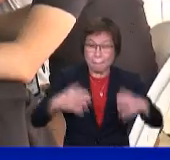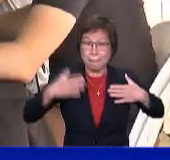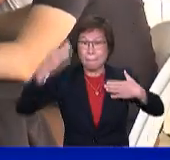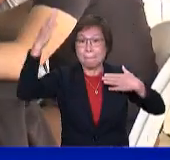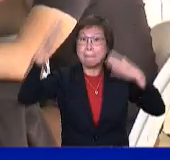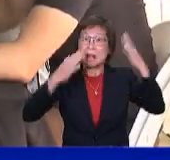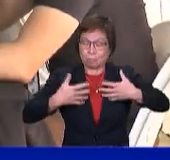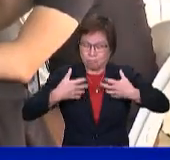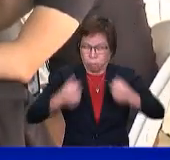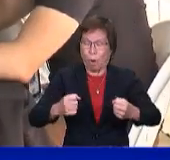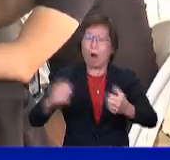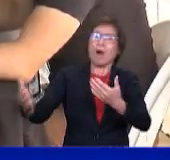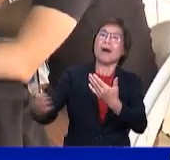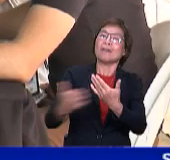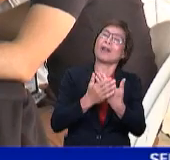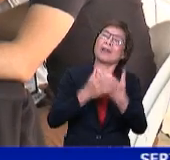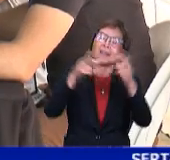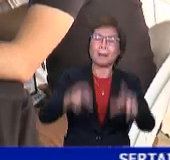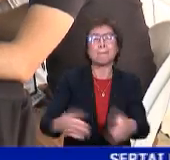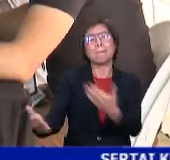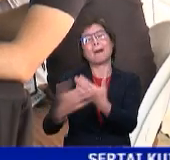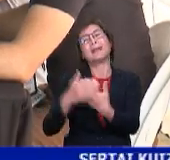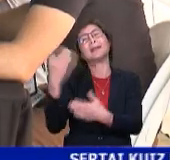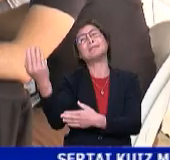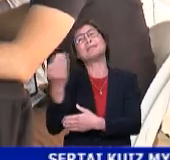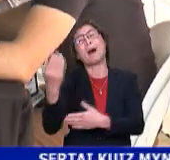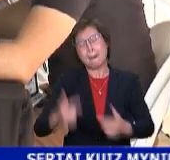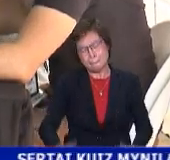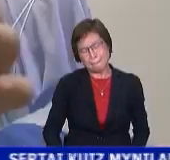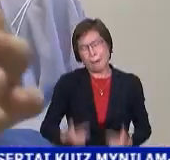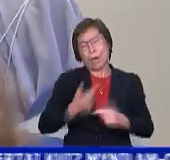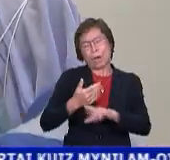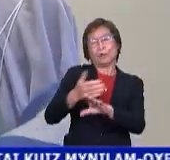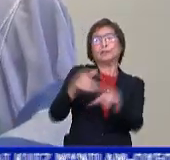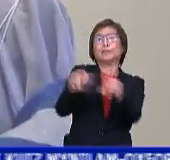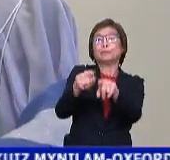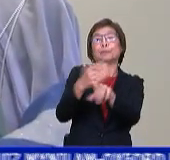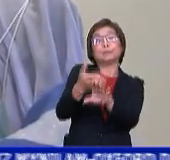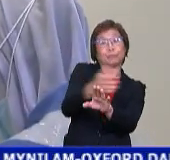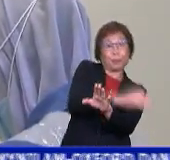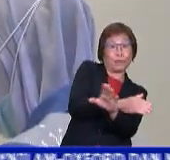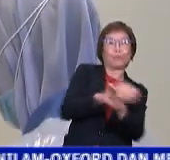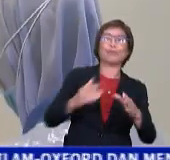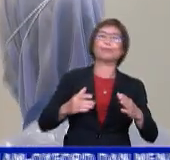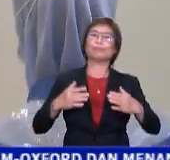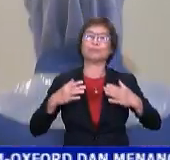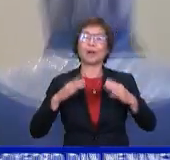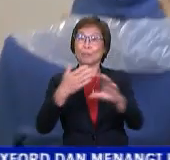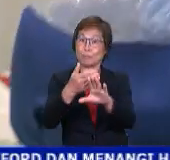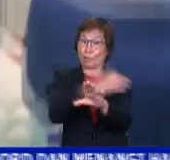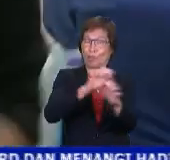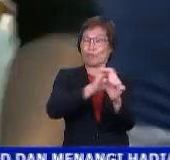membawa rakyat kembali menjalani kehidupan seperti sebelum pandemik COVID-19.